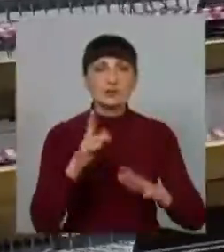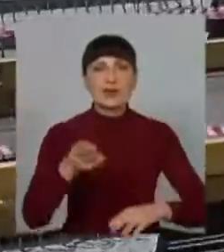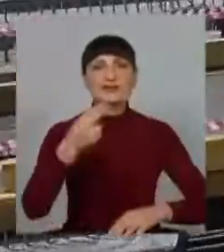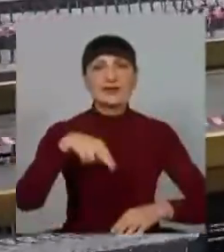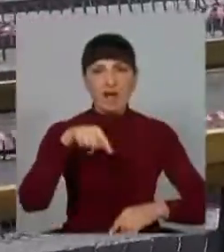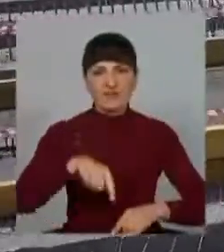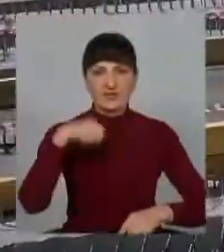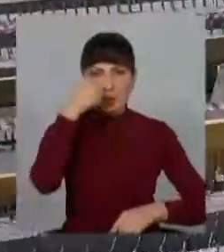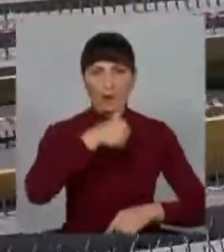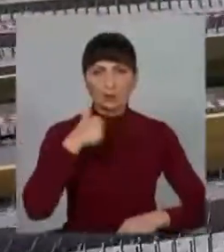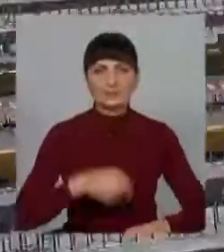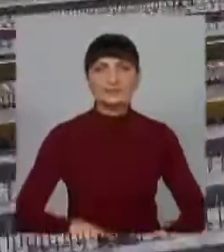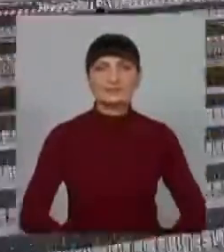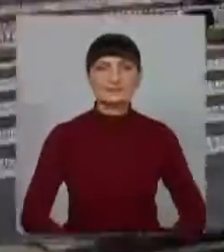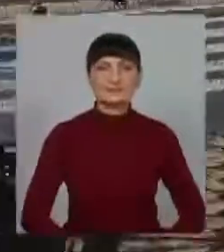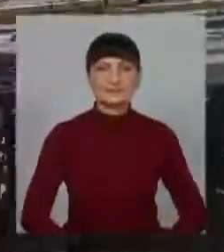декабре этого года.